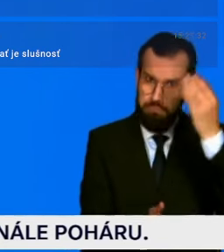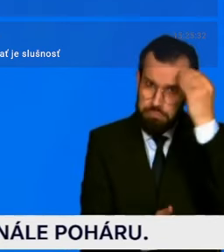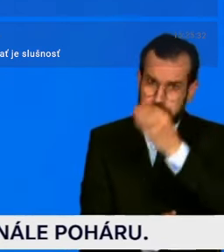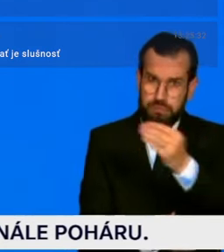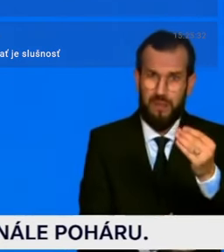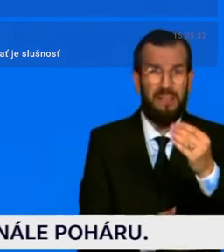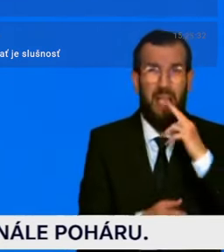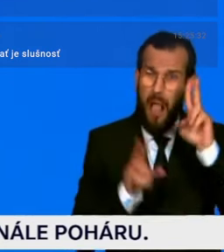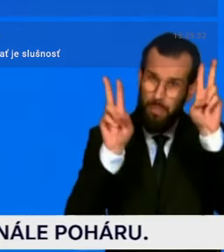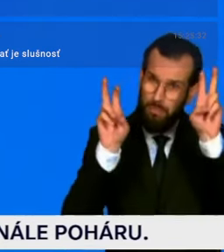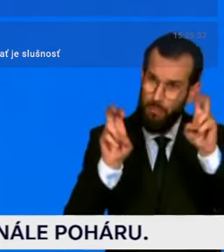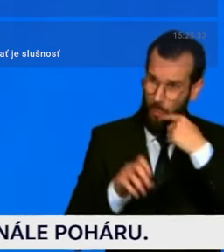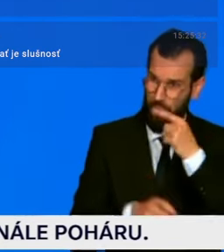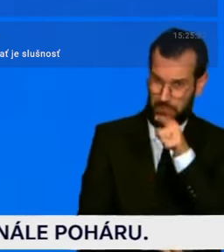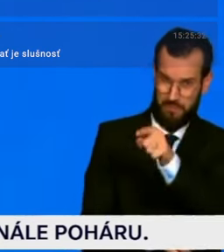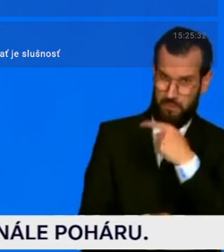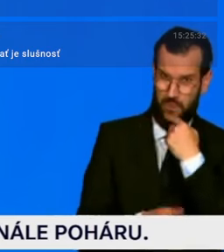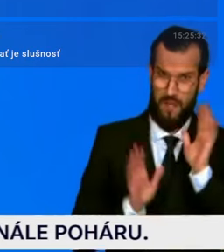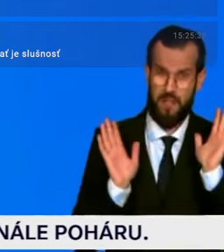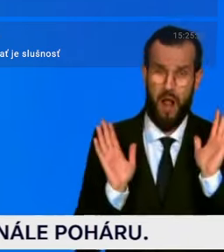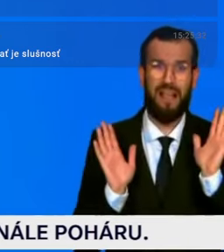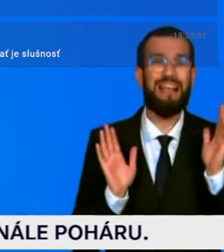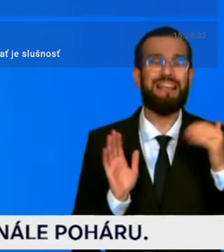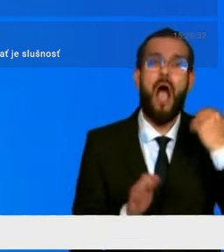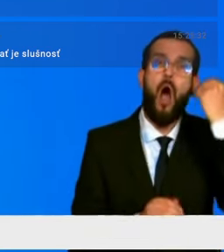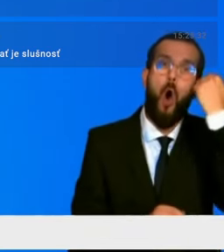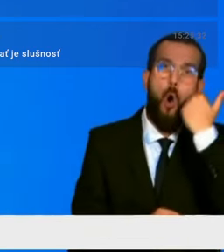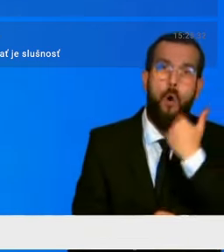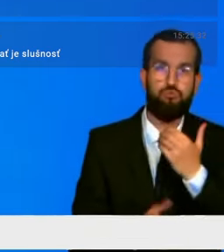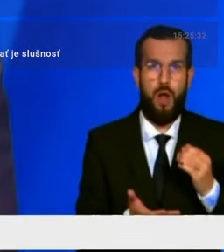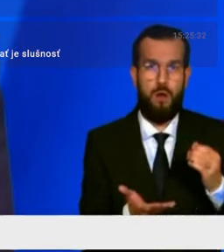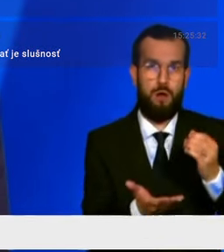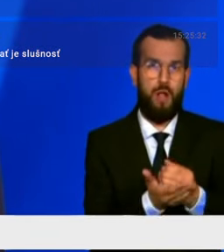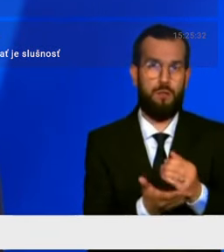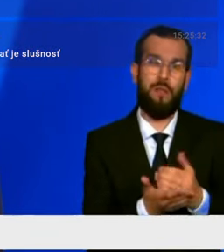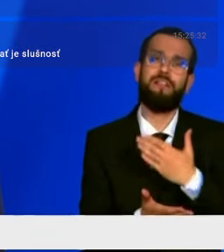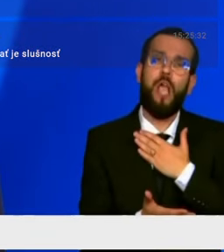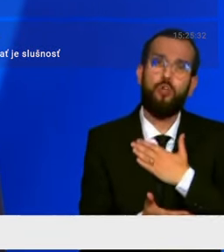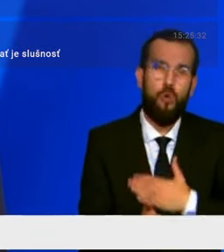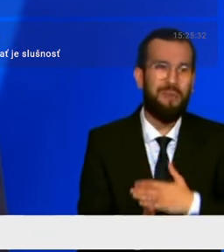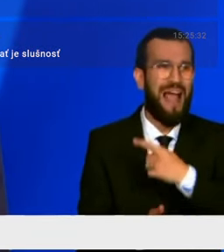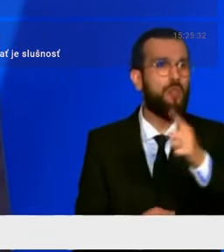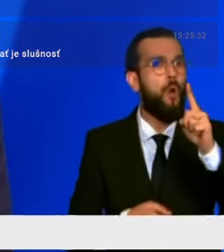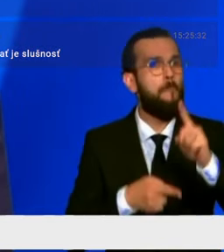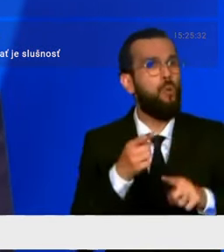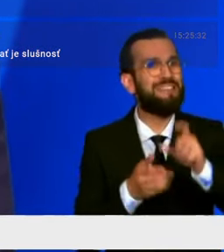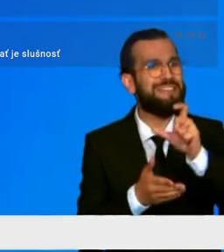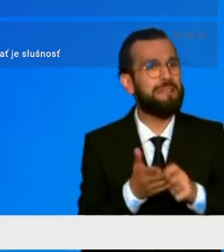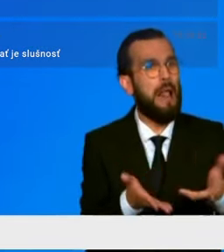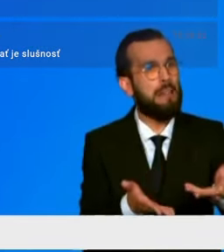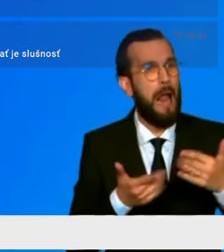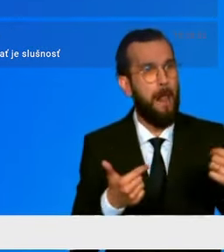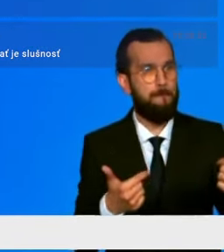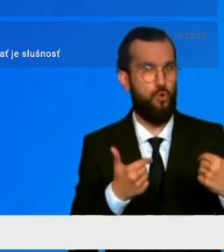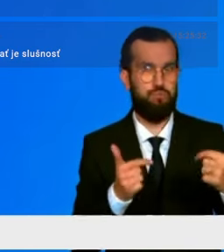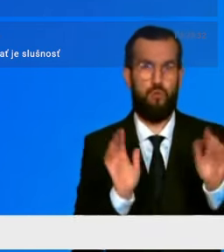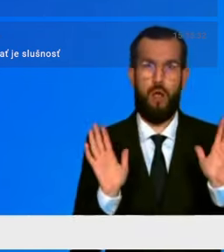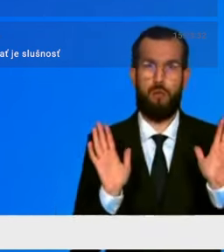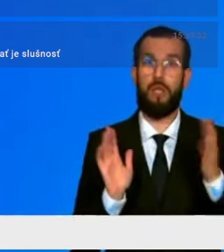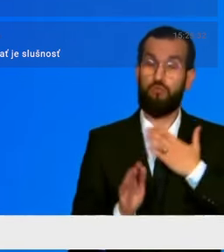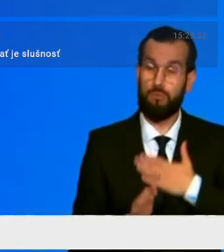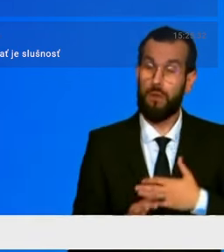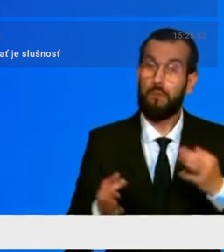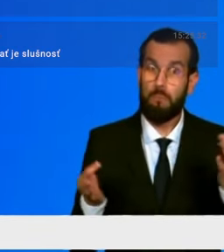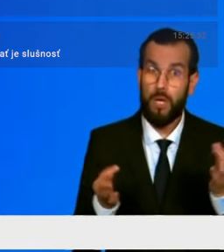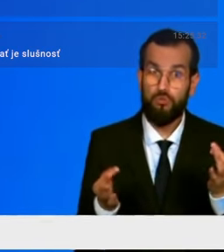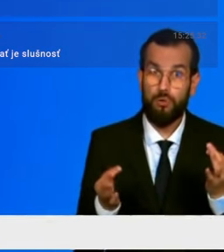vás len citujem Takže eh som občianskym kandidátom Vážim si podporu tých strán ktoré mi ju dali a viete prečo lebo sú to strany